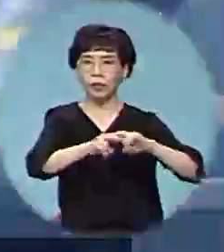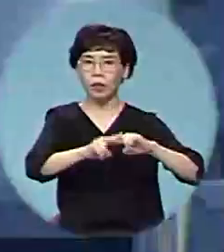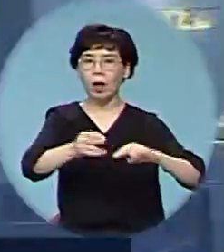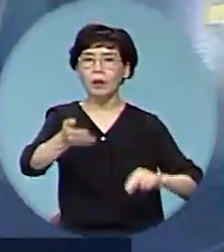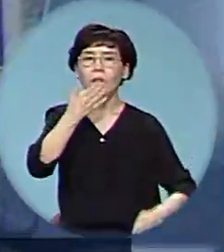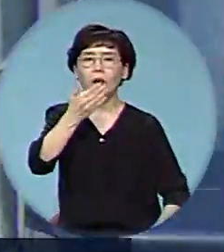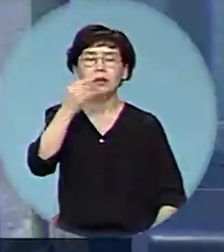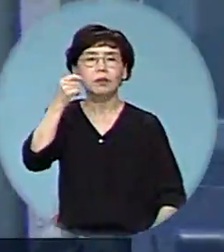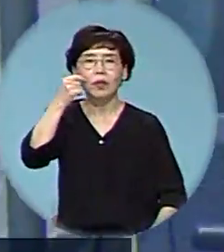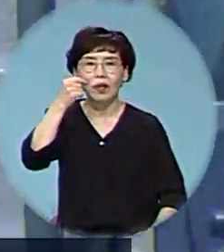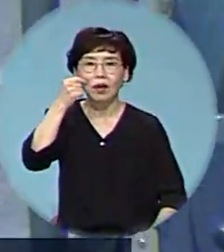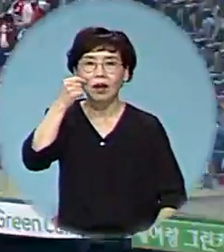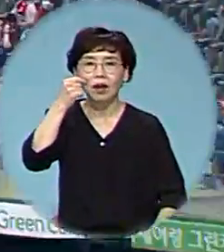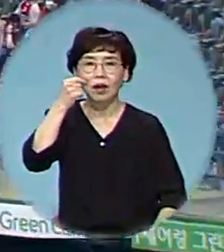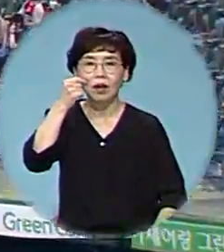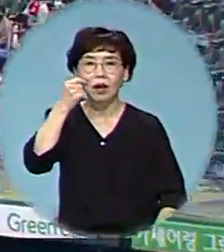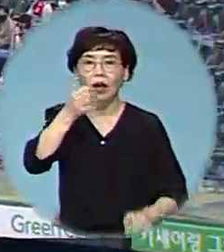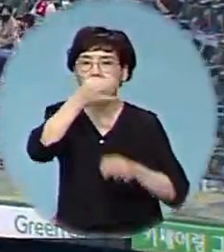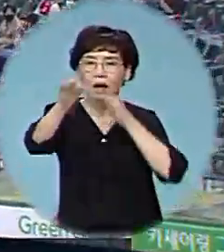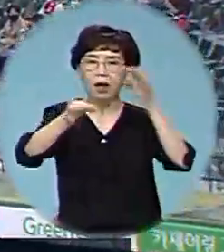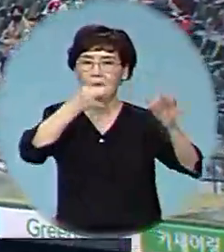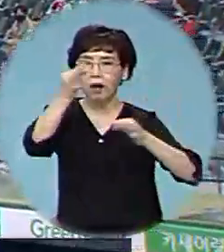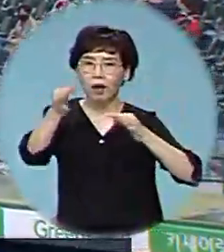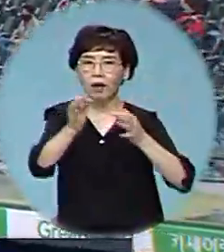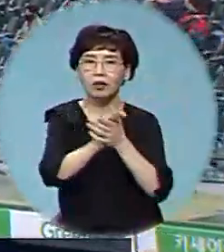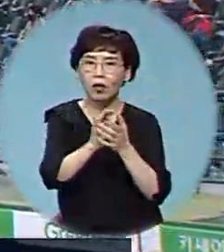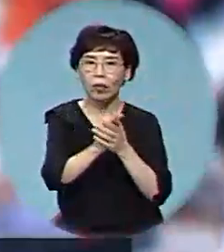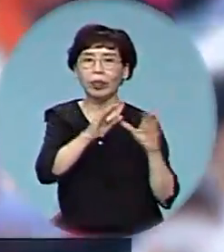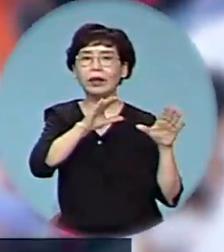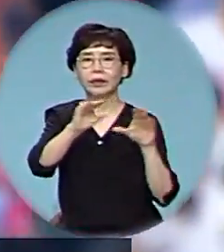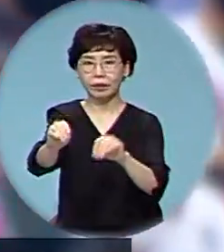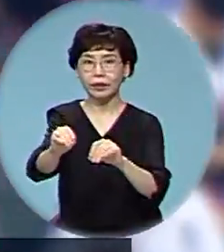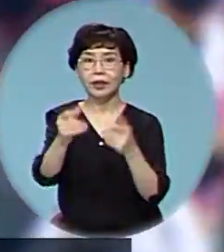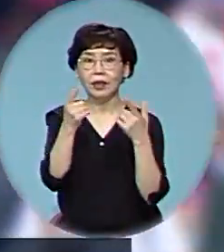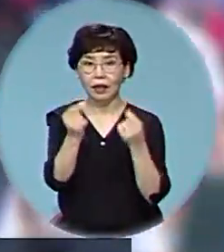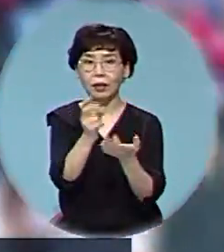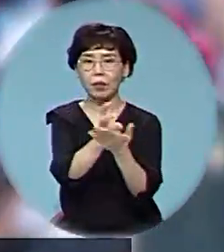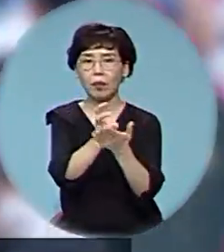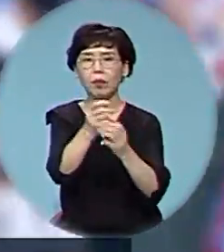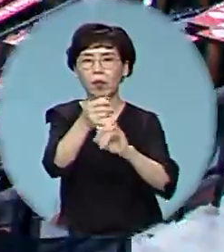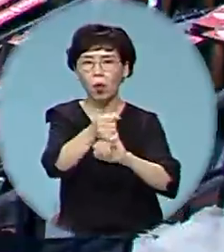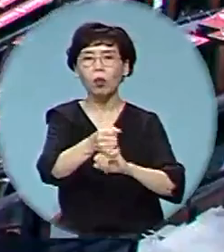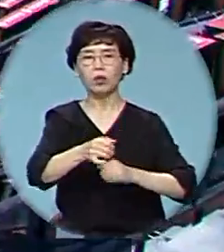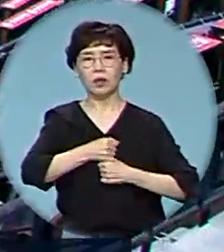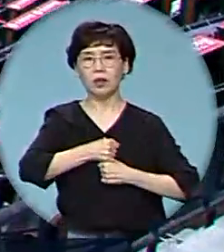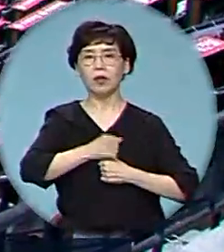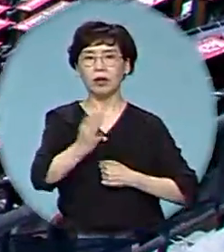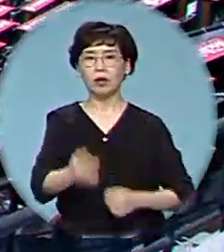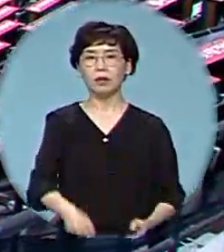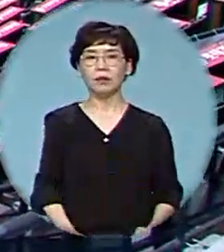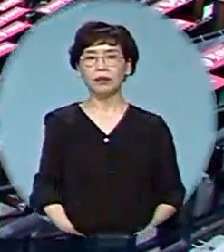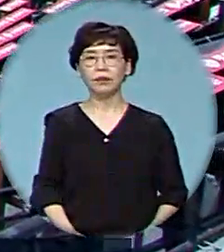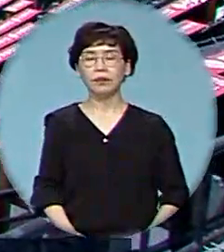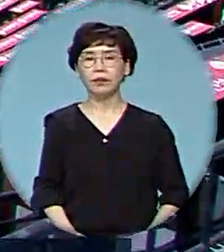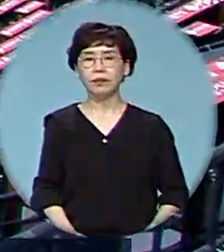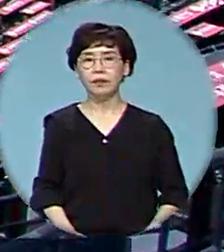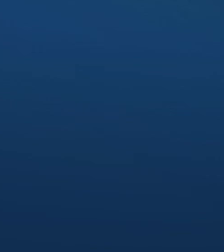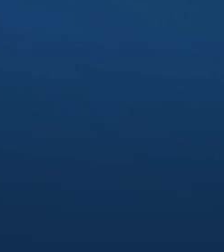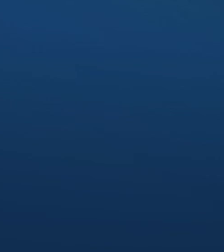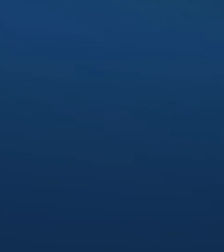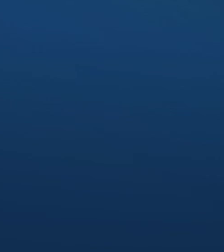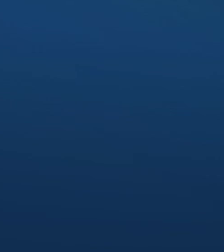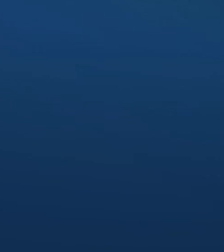음식물 섭취 금지, 육성 응원 금지 같은 방역 지침을 반드시 지켜야 합니다. SBS 남주현입니다.